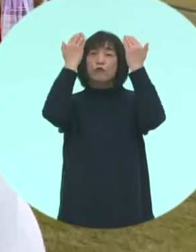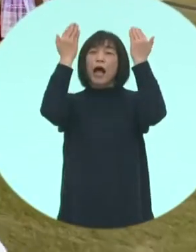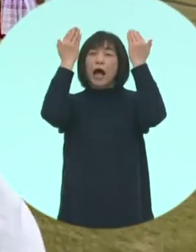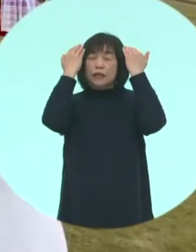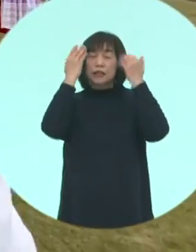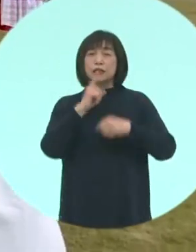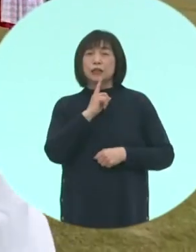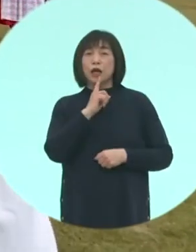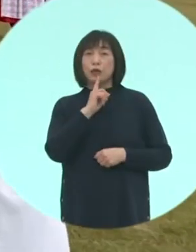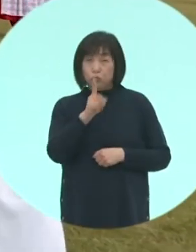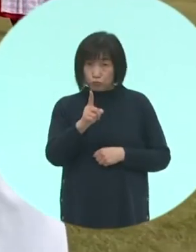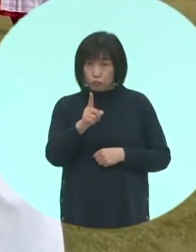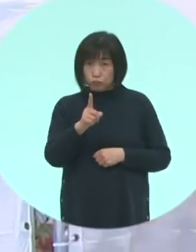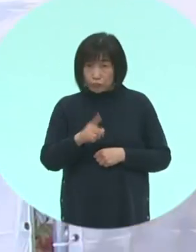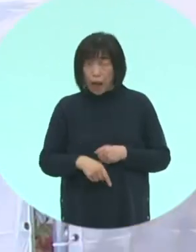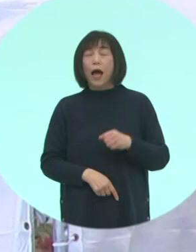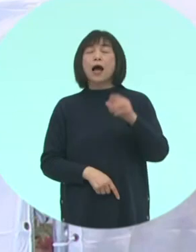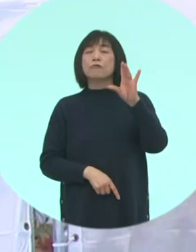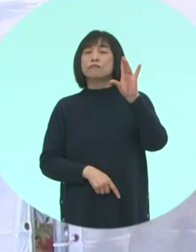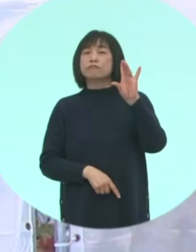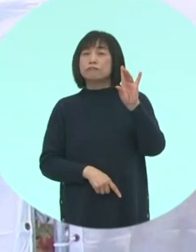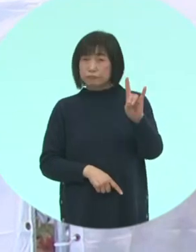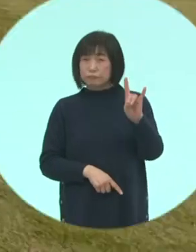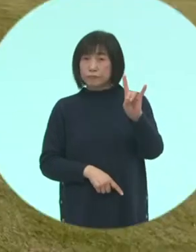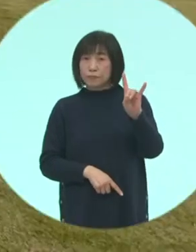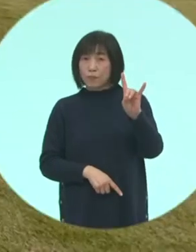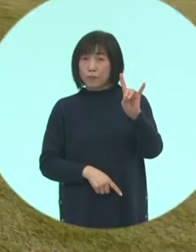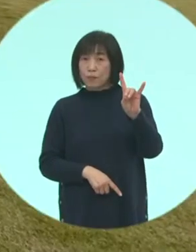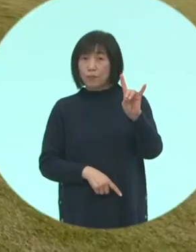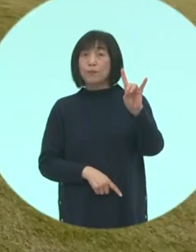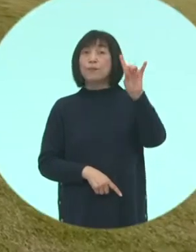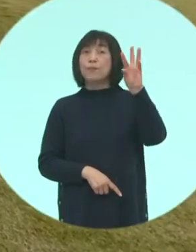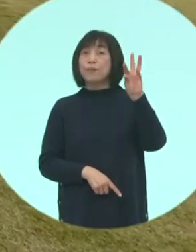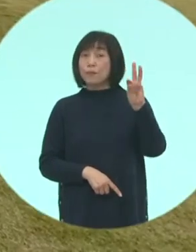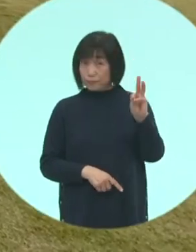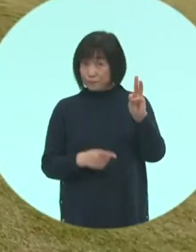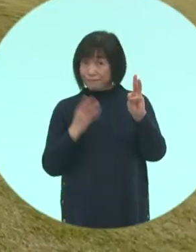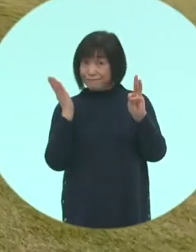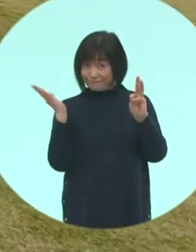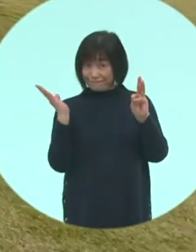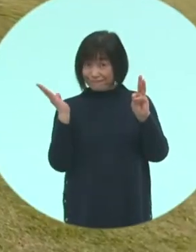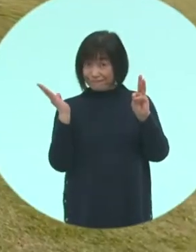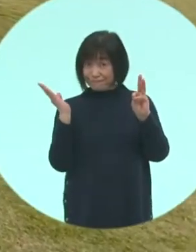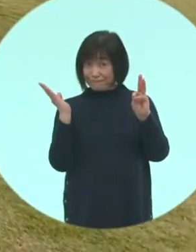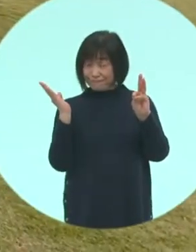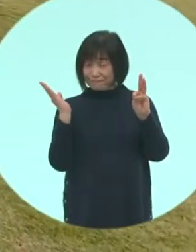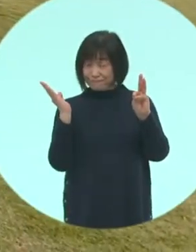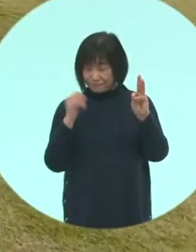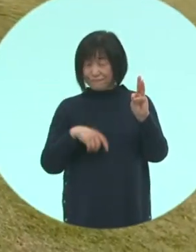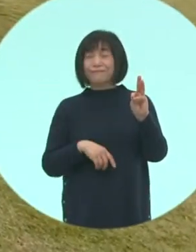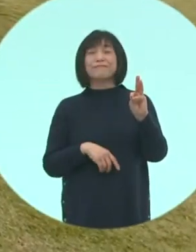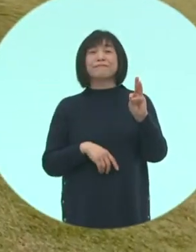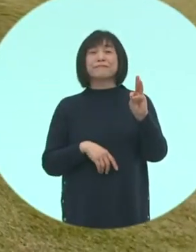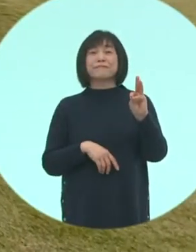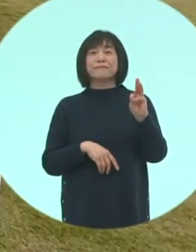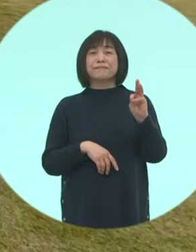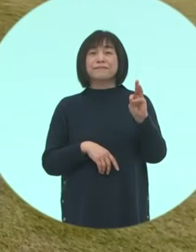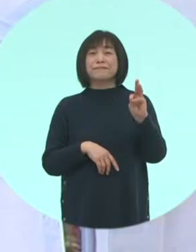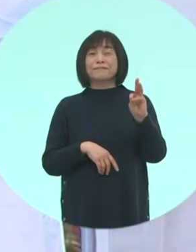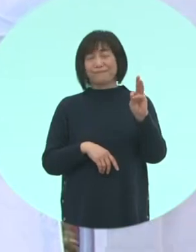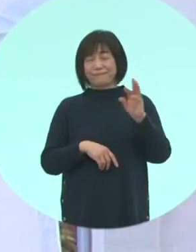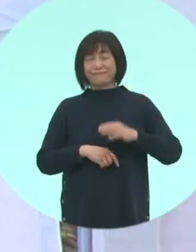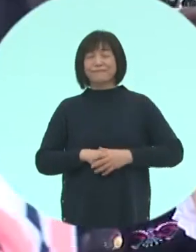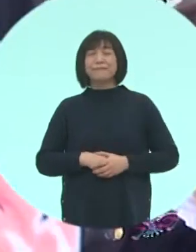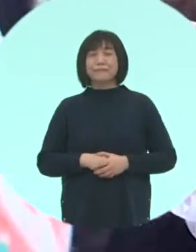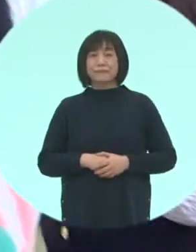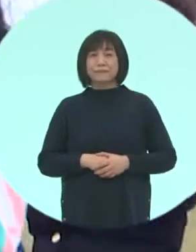ったら、さっき狐さんの口になってたところを上に上げてうさぎさん、中指と薬指、うん、